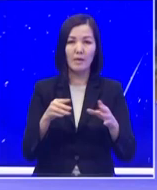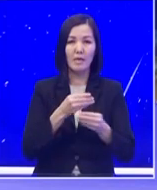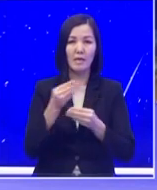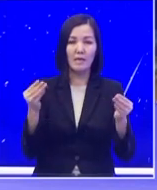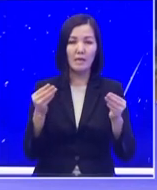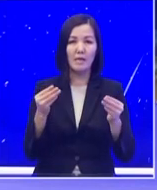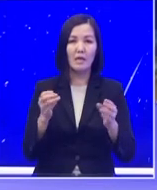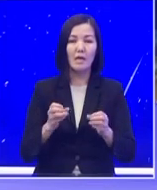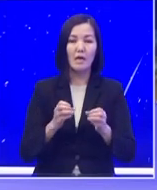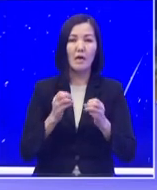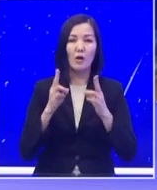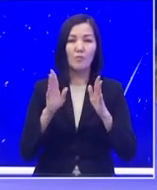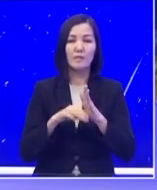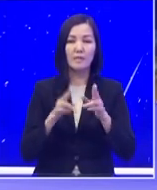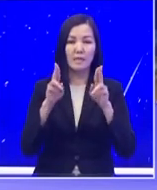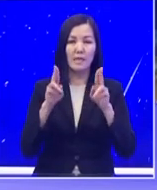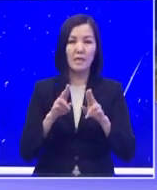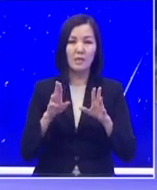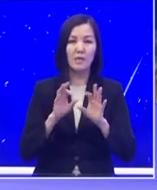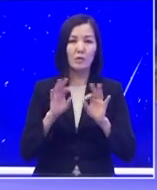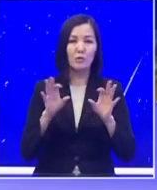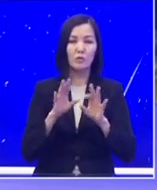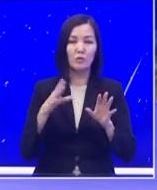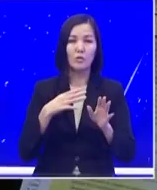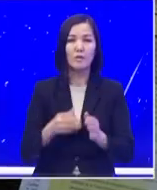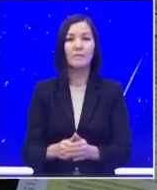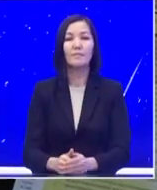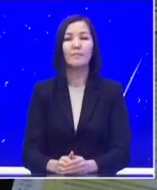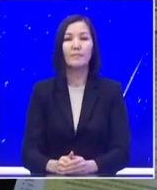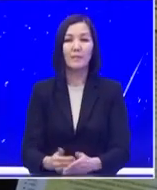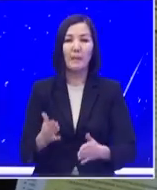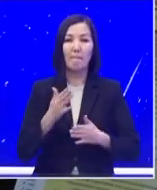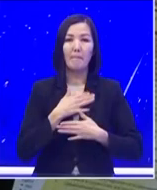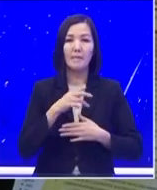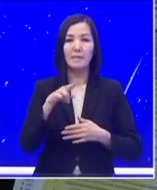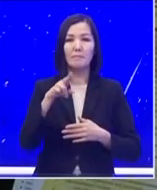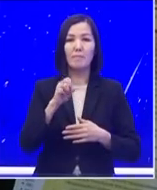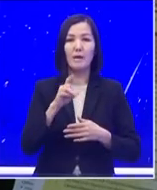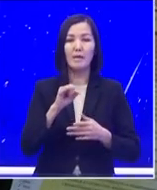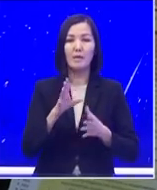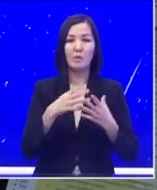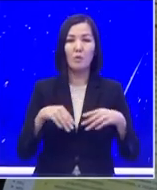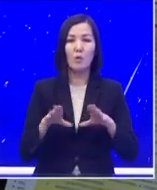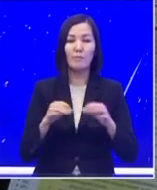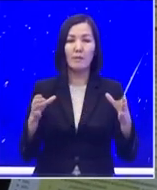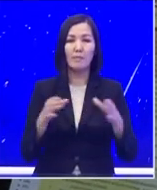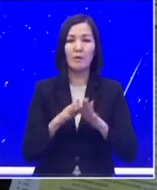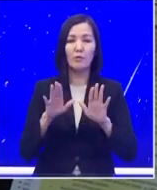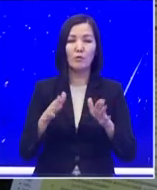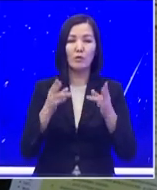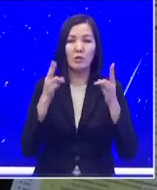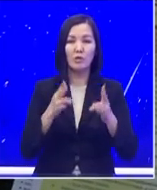ережелерін түсіндіріп, тілсіз жаудан сақ болуға шақырып жүр. Біз Парыс қоғамдық бірлестігі төтенше жағдайда қызмет